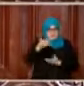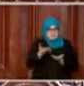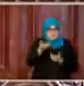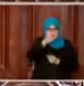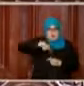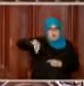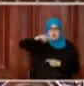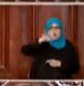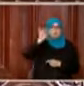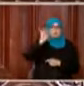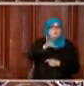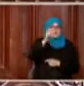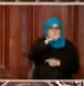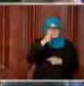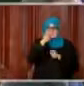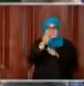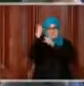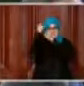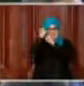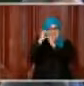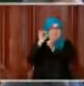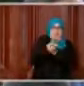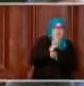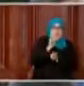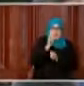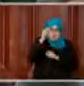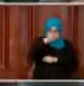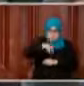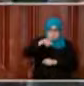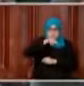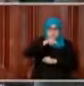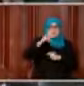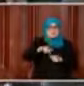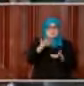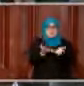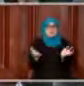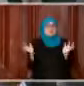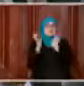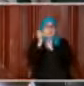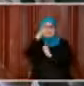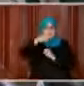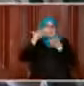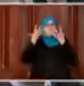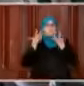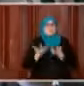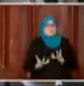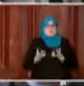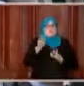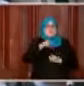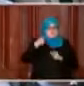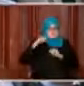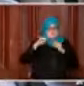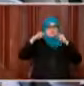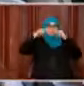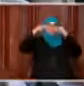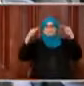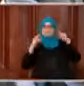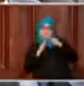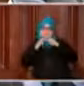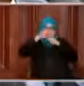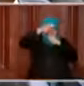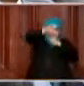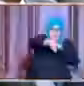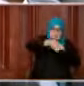أن يخيب أماله. شعبنا يريد أن يعبر الجسر، بل